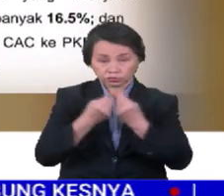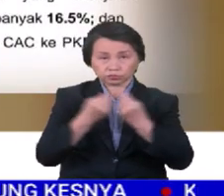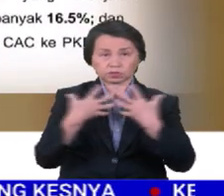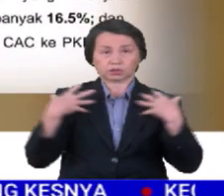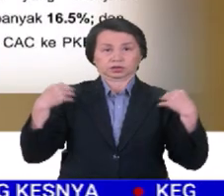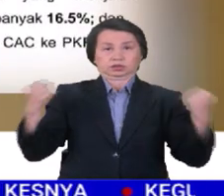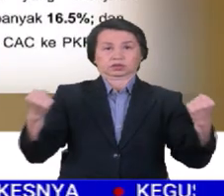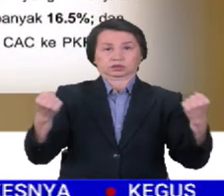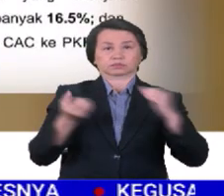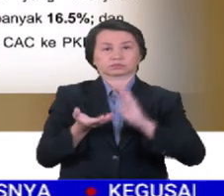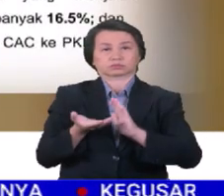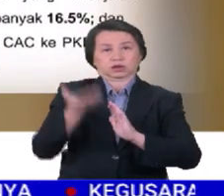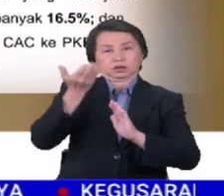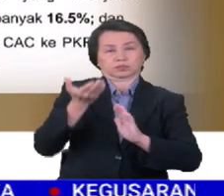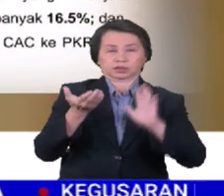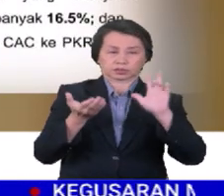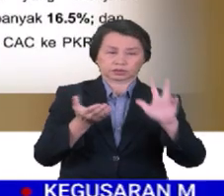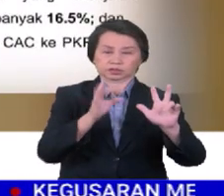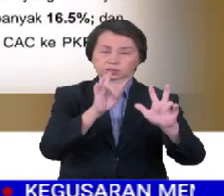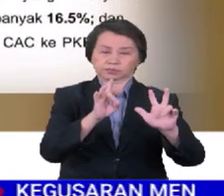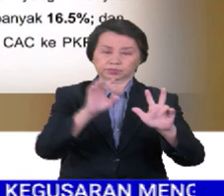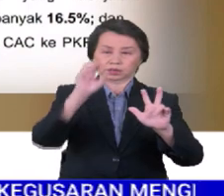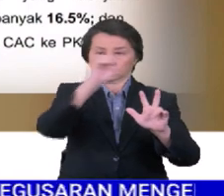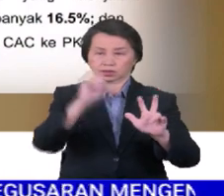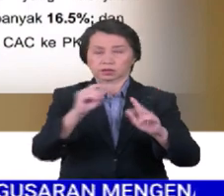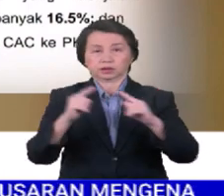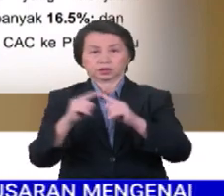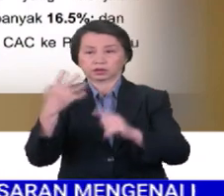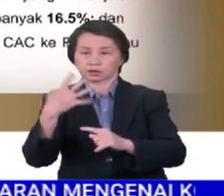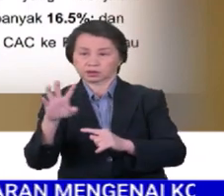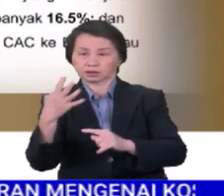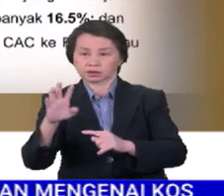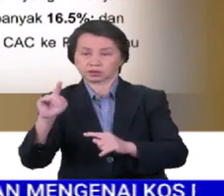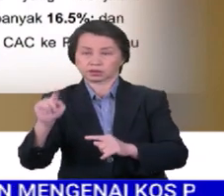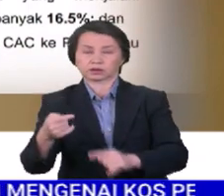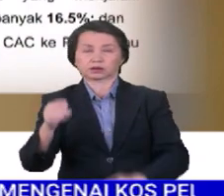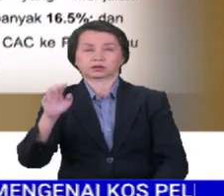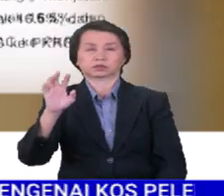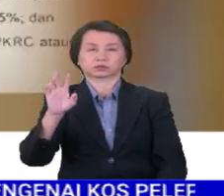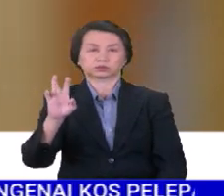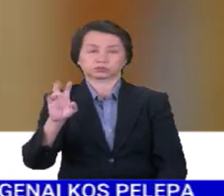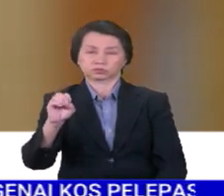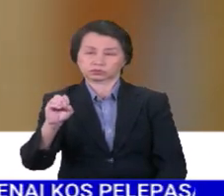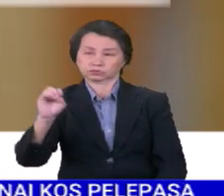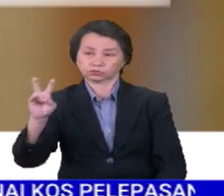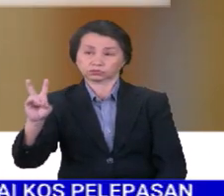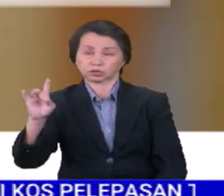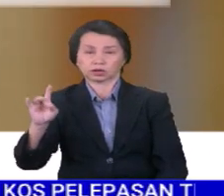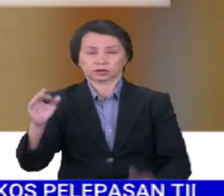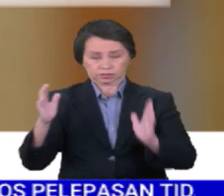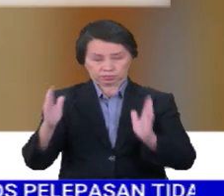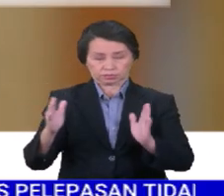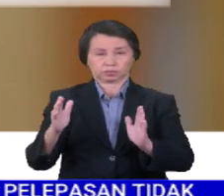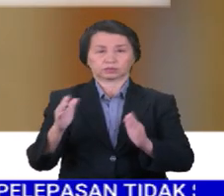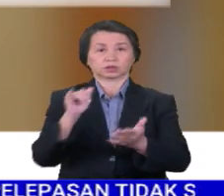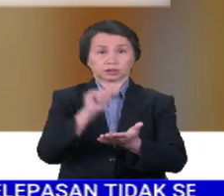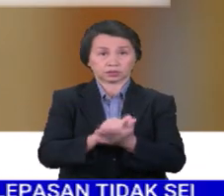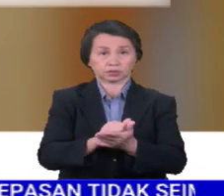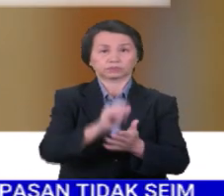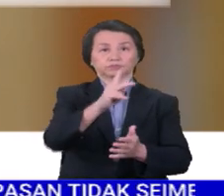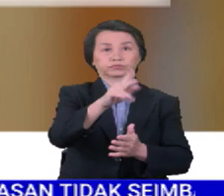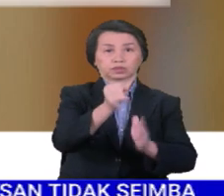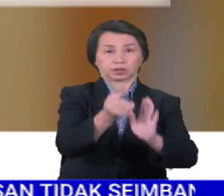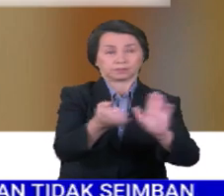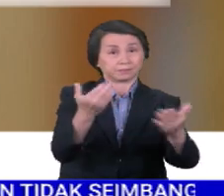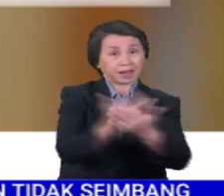sembuh terus meningkat sebanyak 30800 kepada 14.000 78 Keys dalam tempoh tersebut cash baru